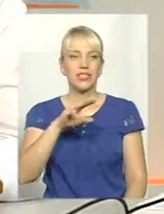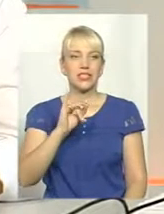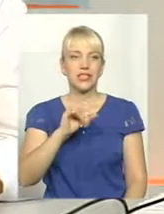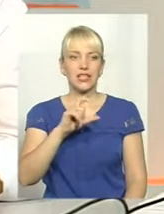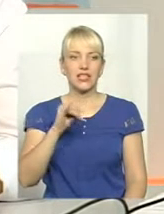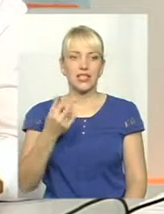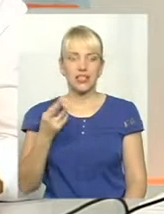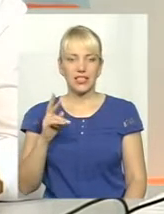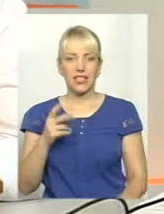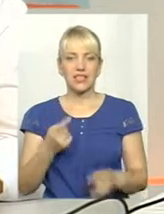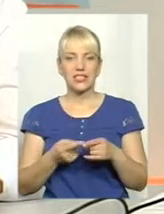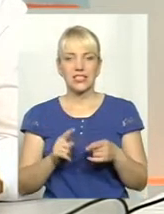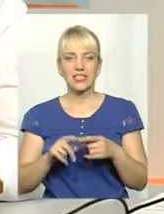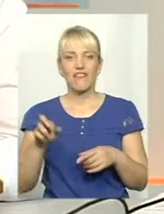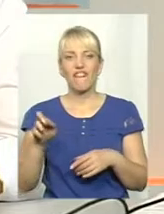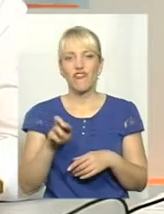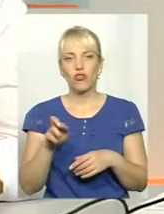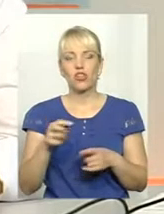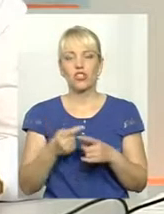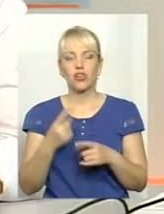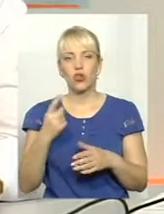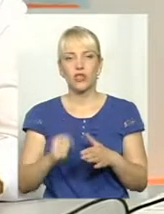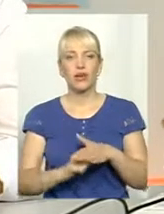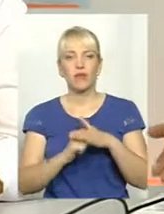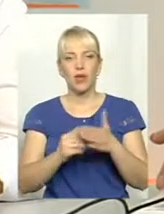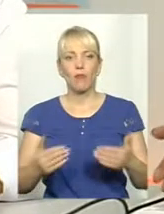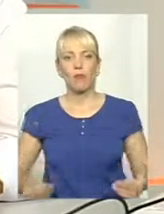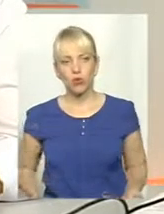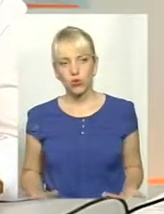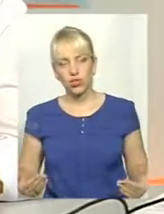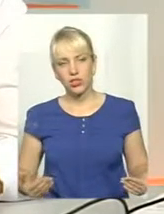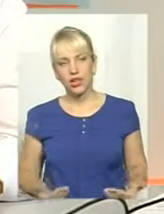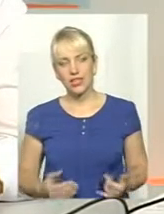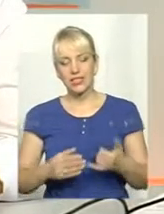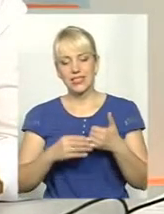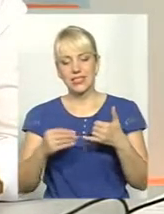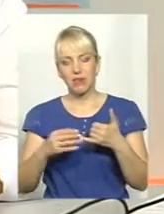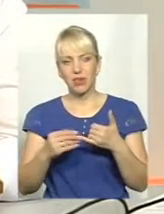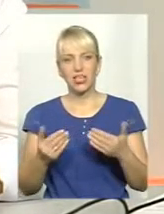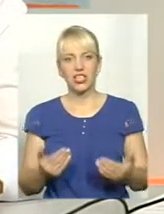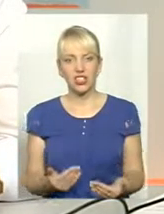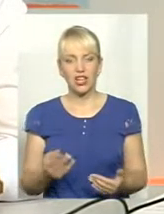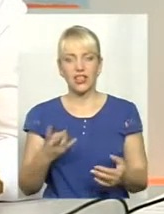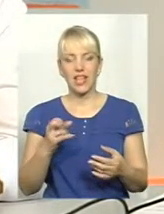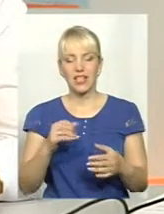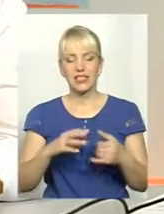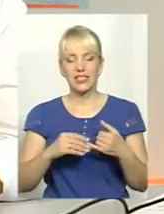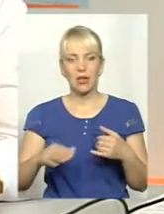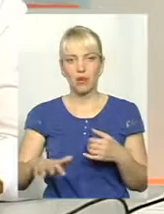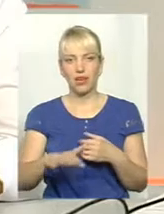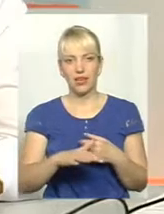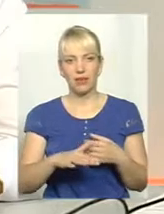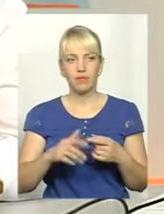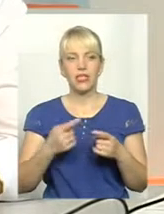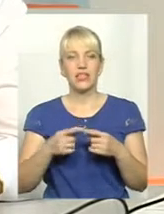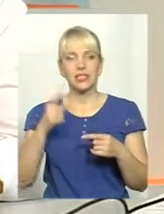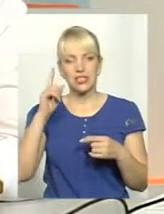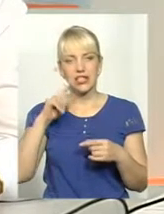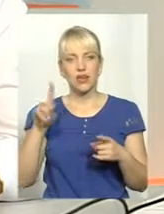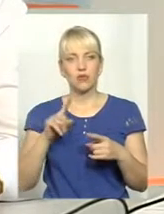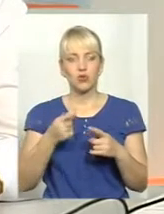вашу думку, пані Людмило, вам особисто подобається такий слоган, скажімо так? Перехрестя стихій мені не подобається, тому